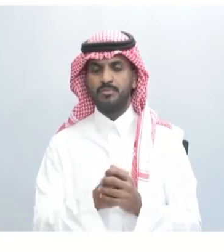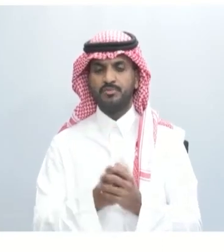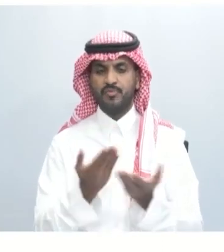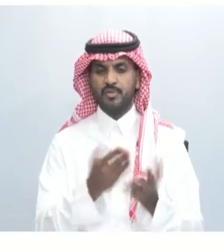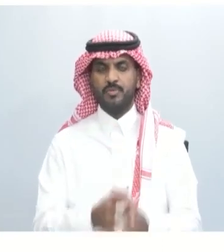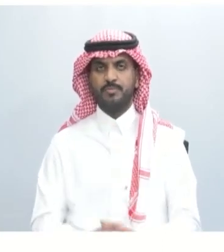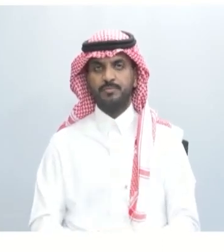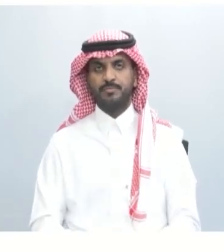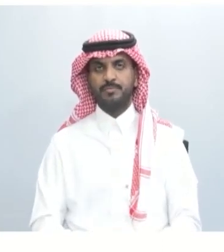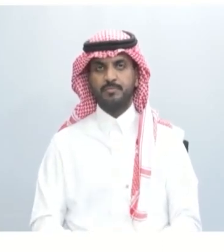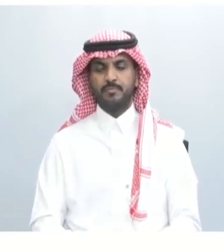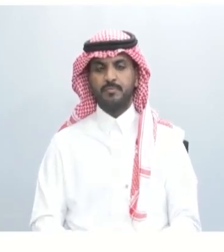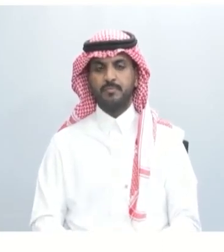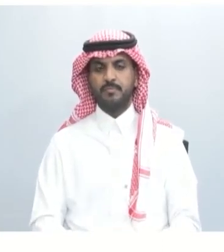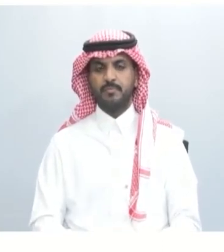تفضليه مبدعين